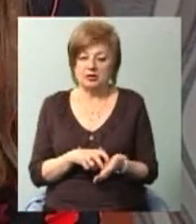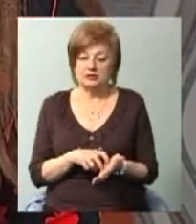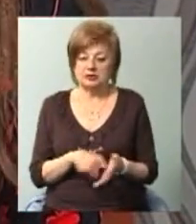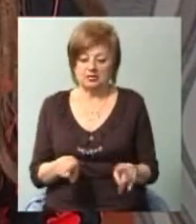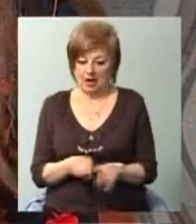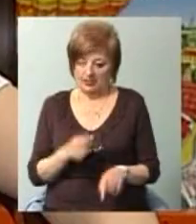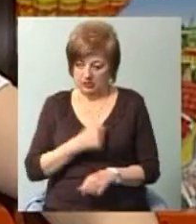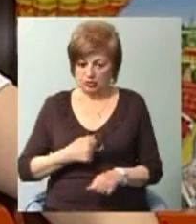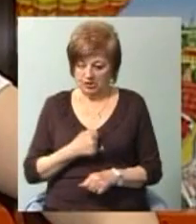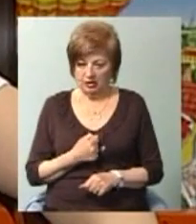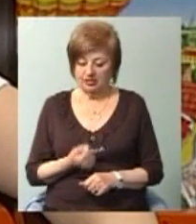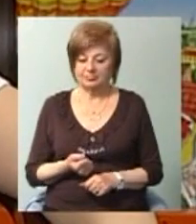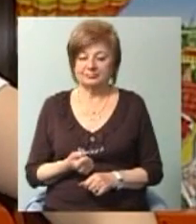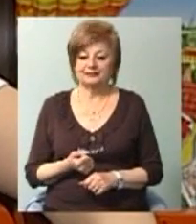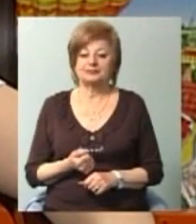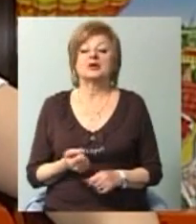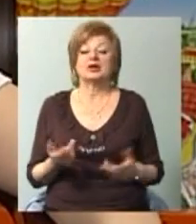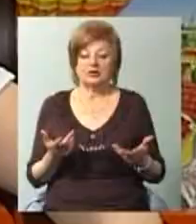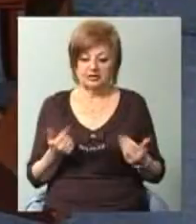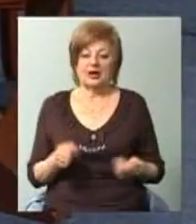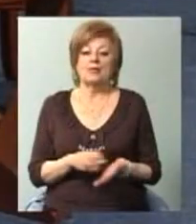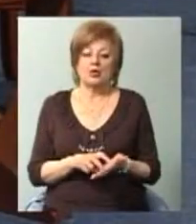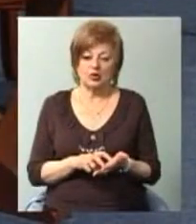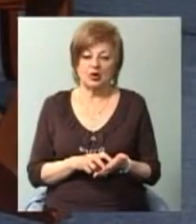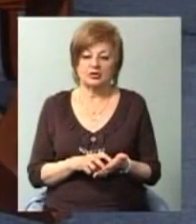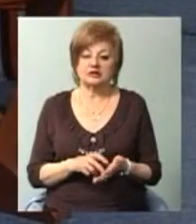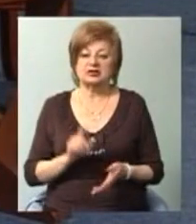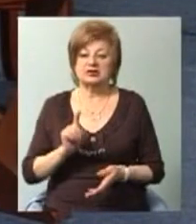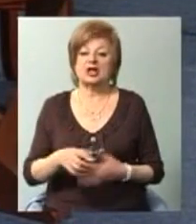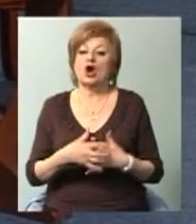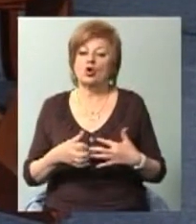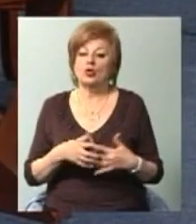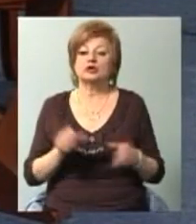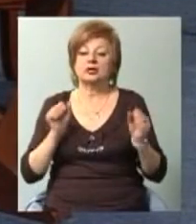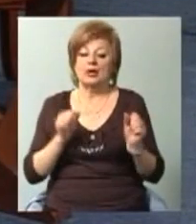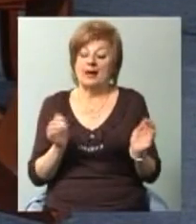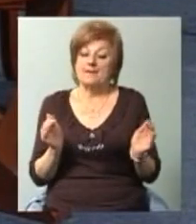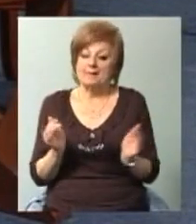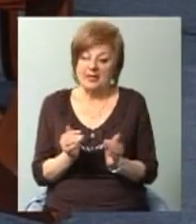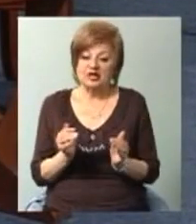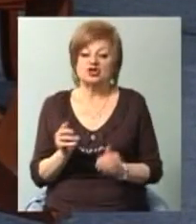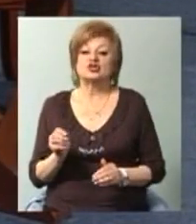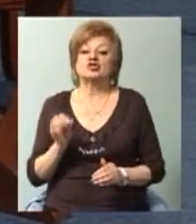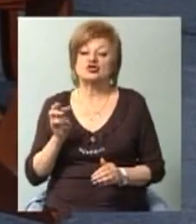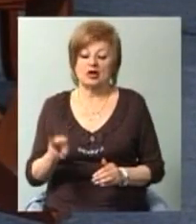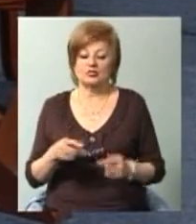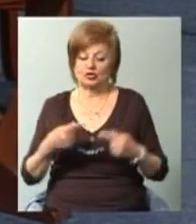самі як хижаки. Так, бояться, тому що вони менші за